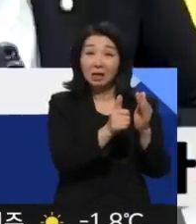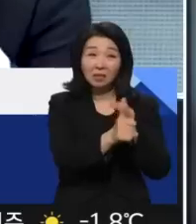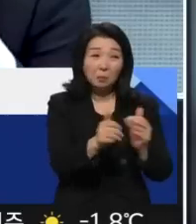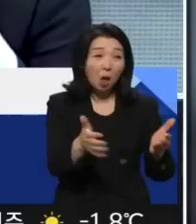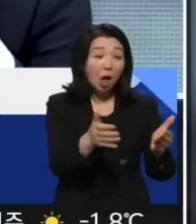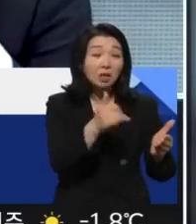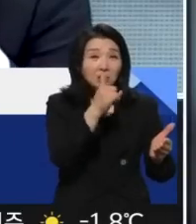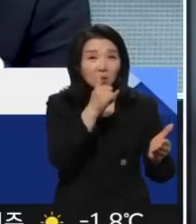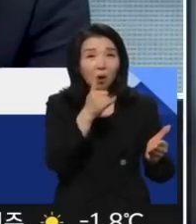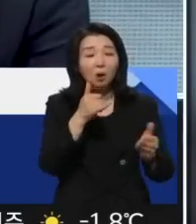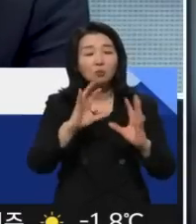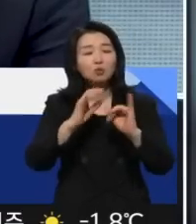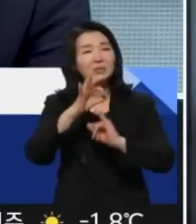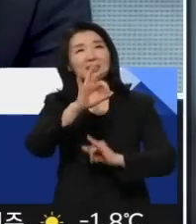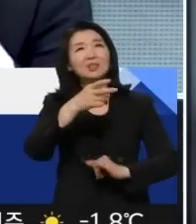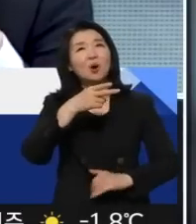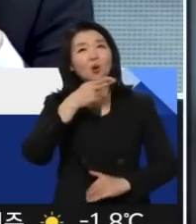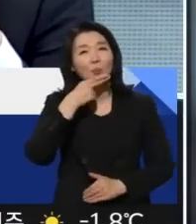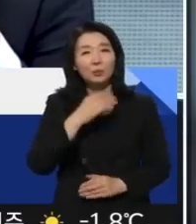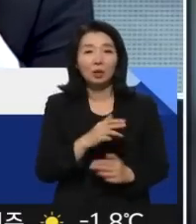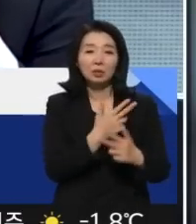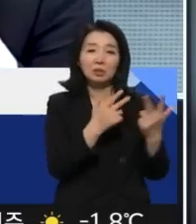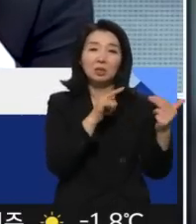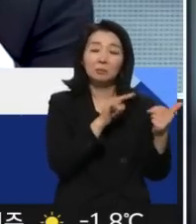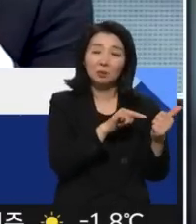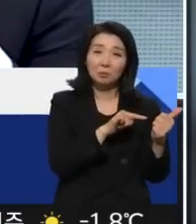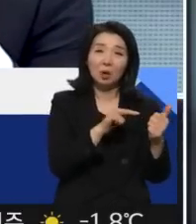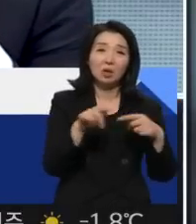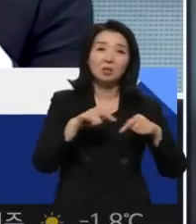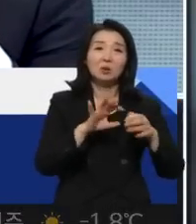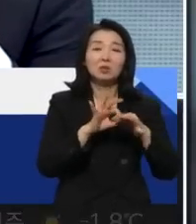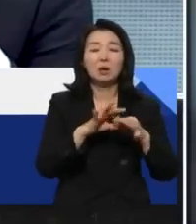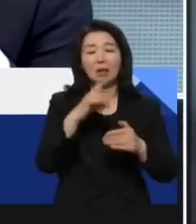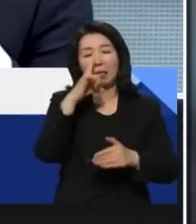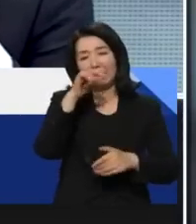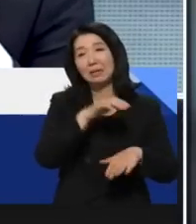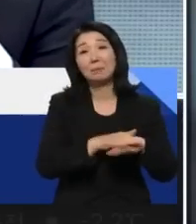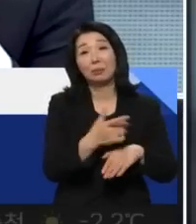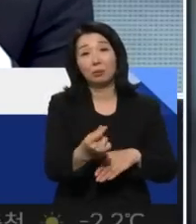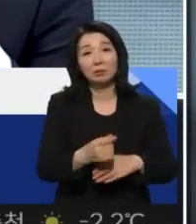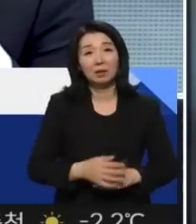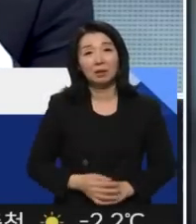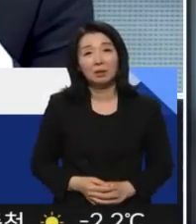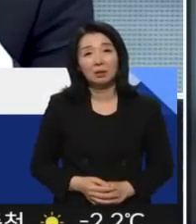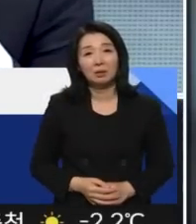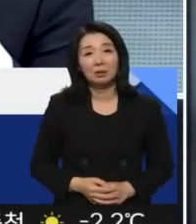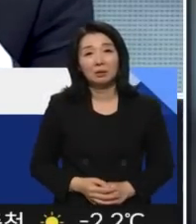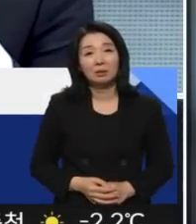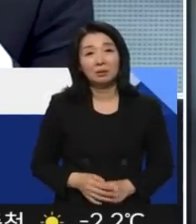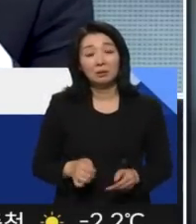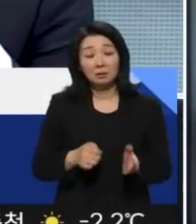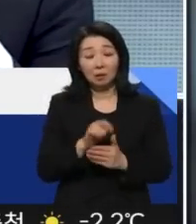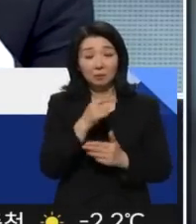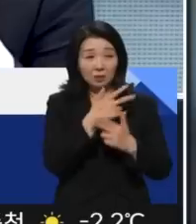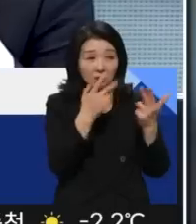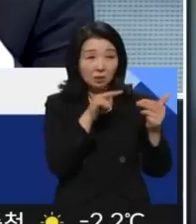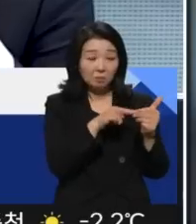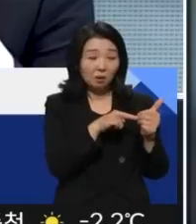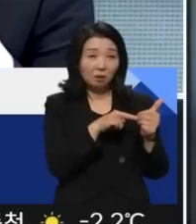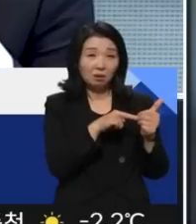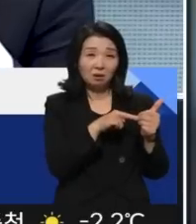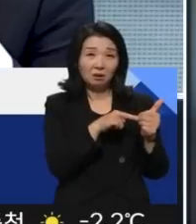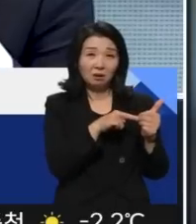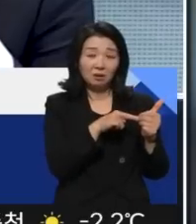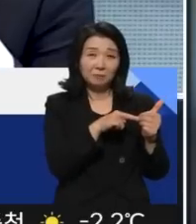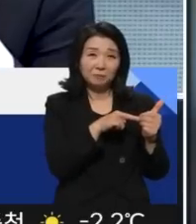않습니다. 이재명 대표의 정치적 앞날은 가시밭길이라고 말씀드렸잖아요. 네. 그래서 여기에서 이재명 피해자